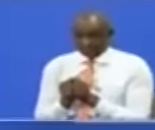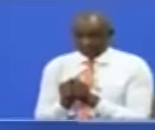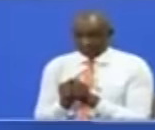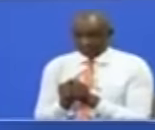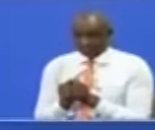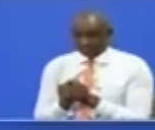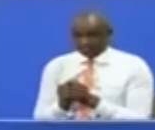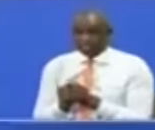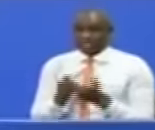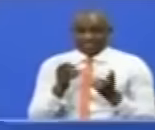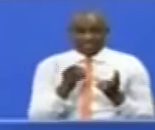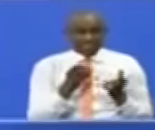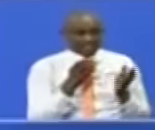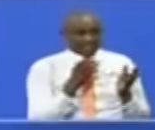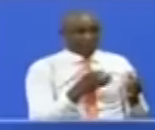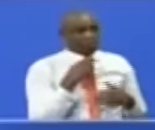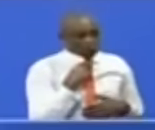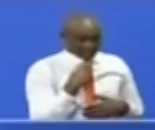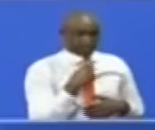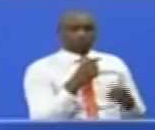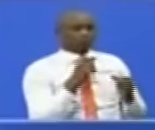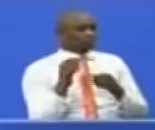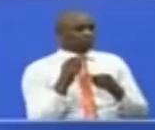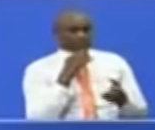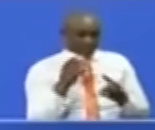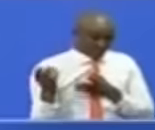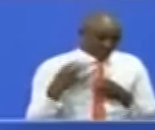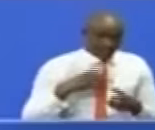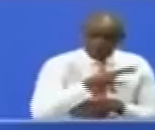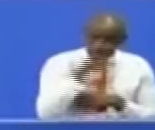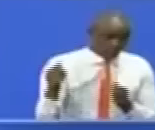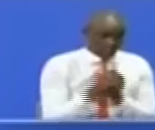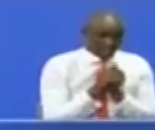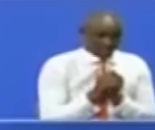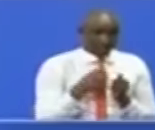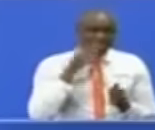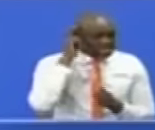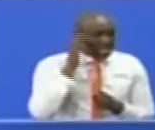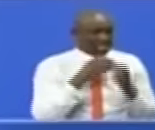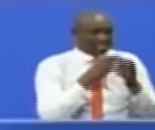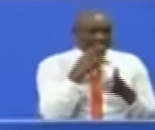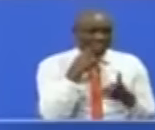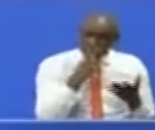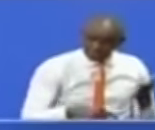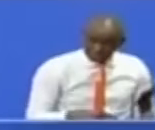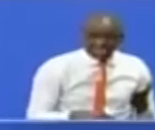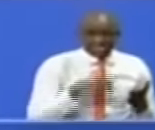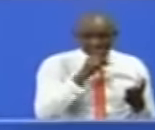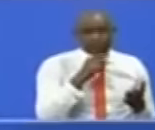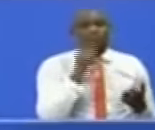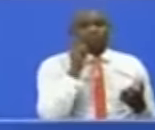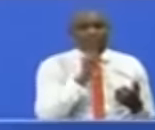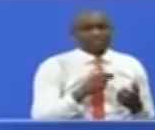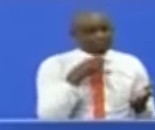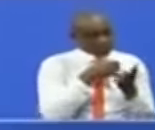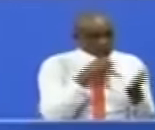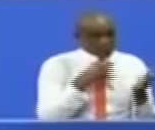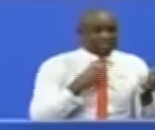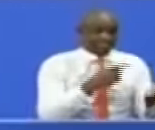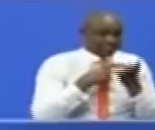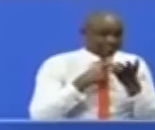katika kuunganisha, nani anastahili kuwaunganisha wenyeji? Kwa sababu nimewasikia pale wale viongozi wakisema wanastahili pia kujumuishwa katika